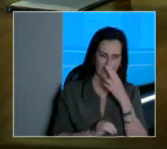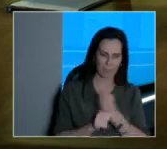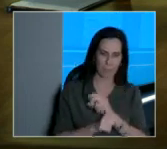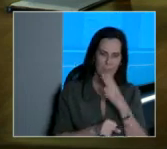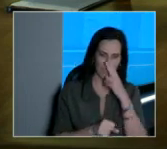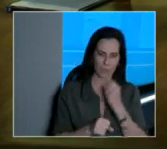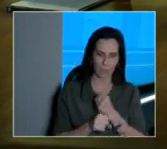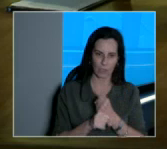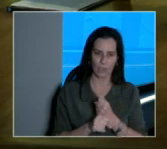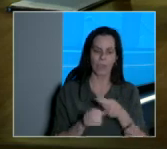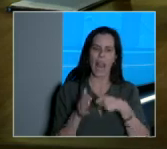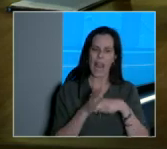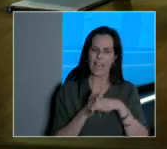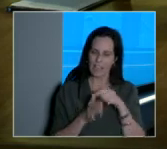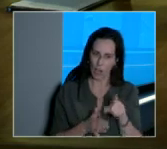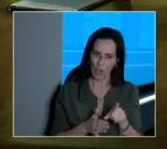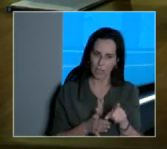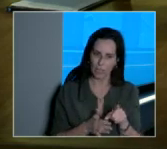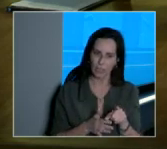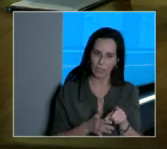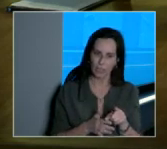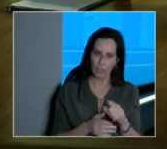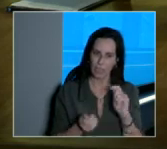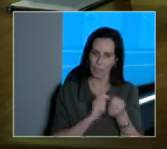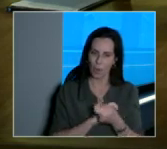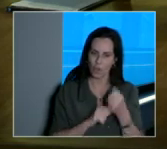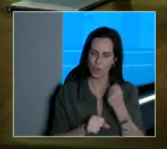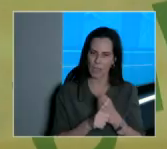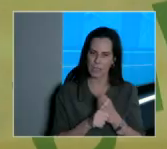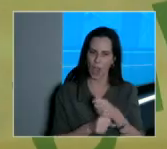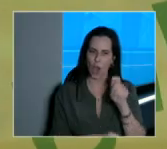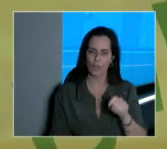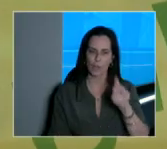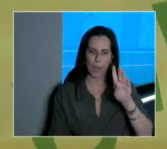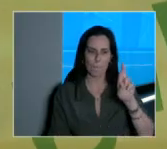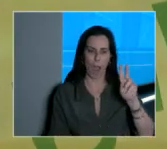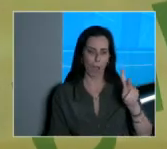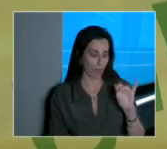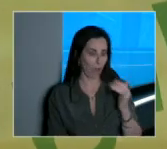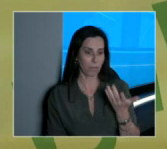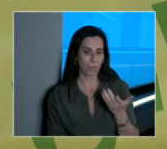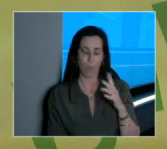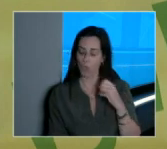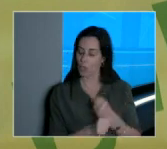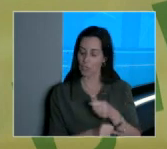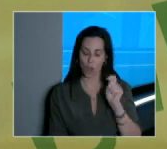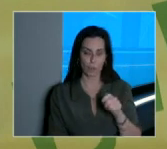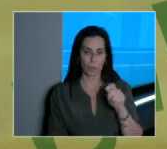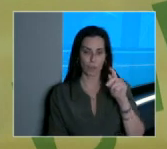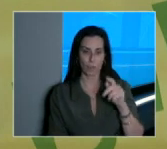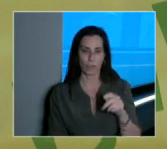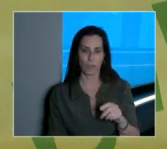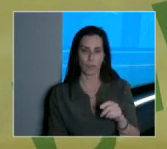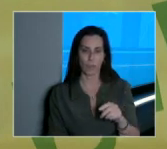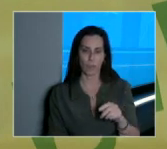מה שאתם מנסים לעשות זה לתקן לשיטתכם את המהפכה החוקתית שעשה אהרן ברק? בוודאי, קודם כל המהפכה שהייתה